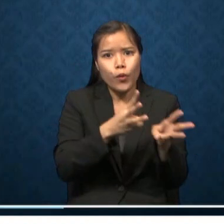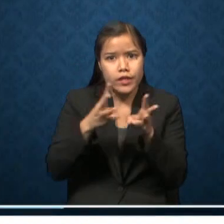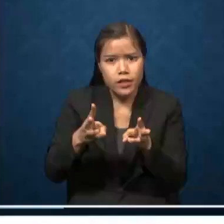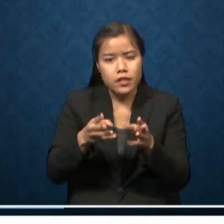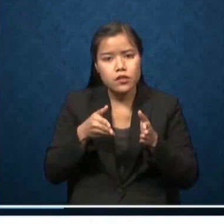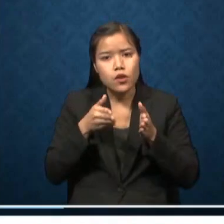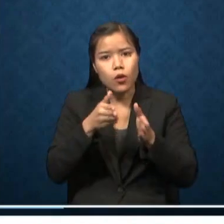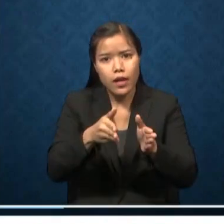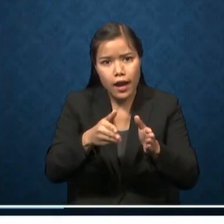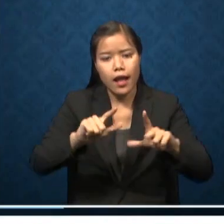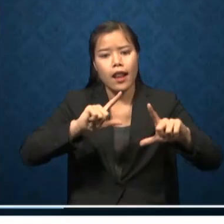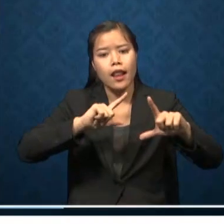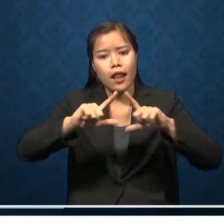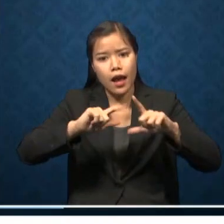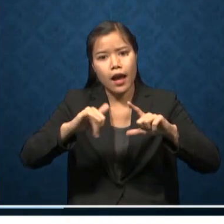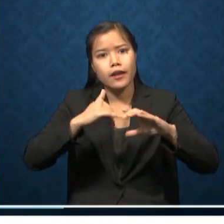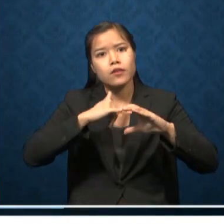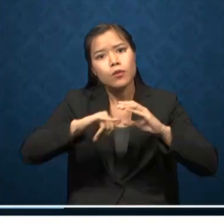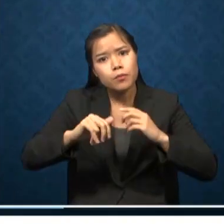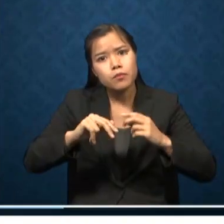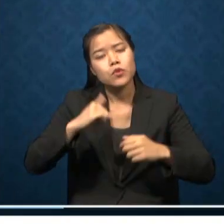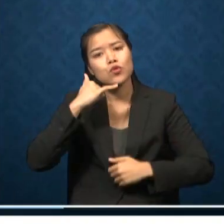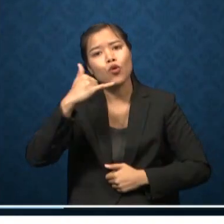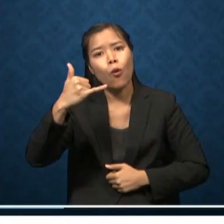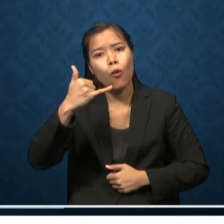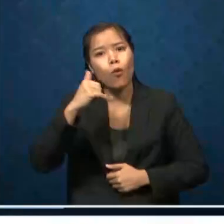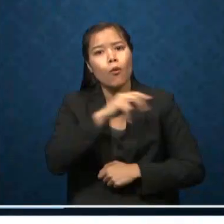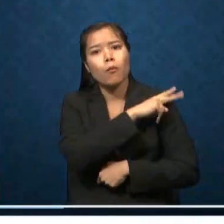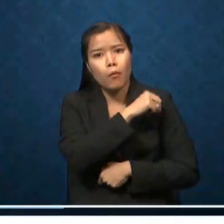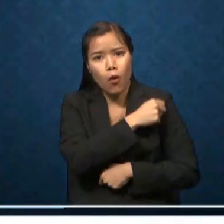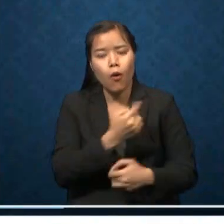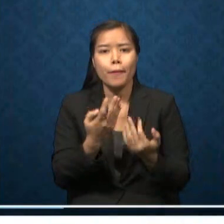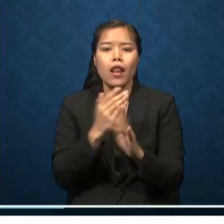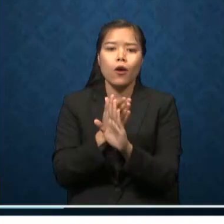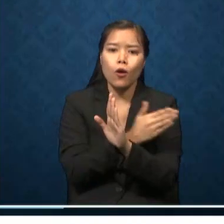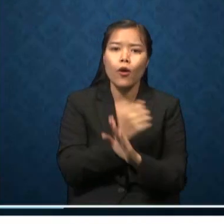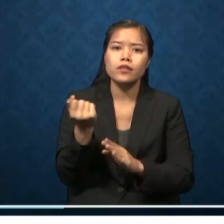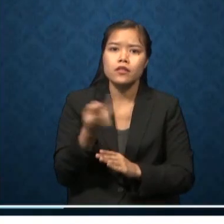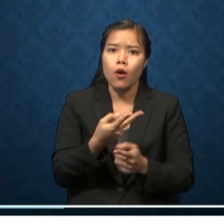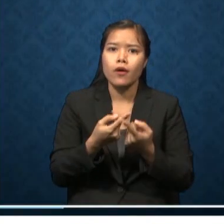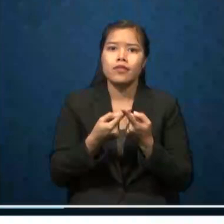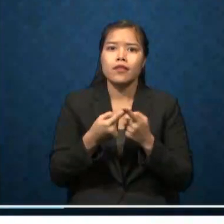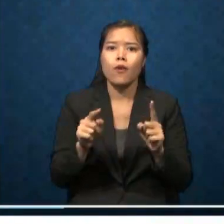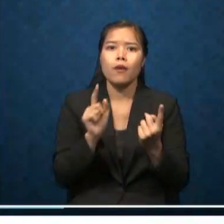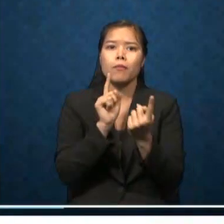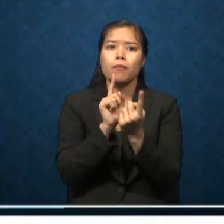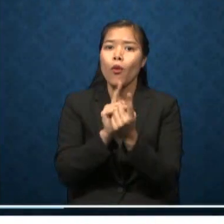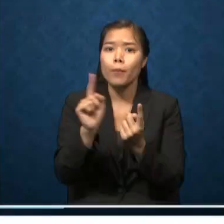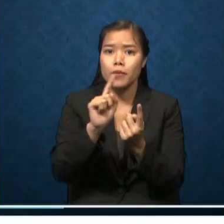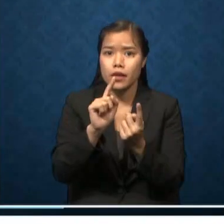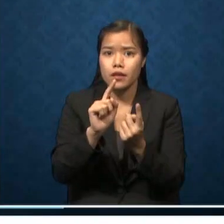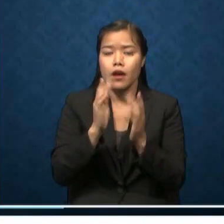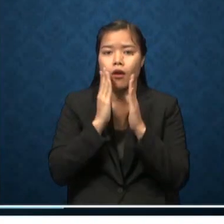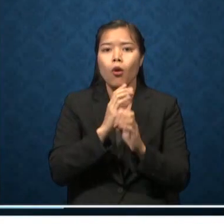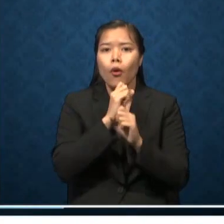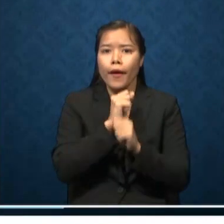เอ่อเข้า Lineโทรหาคุณหมอไปรอคุณหมอตั้งแต่ 2:00นแต่ก็พบว่าคนสูงอายุก็อาจจะยังไม่ทันได้รู้ว่าตัวเองขาด